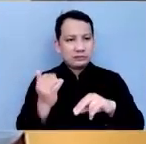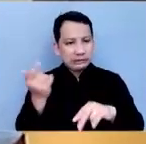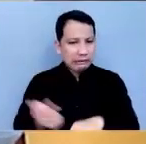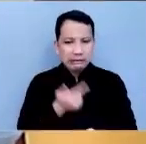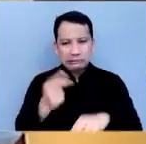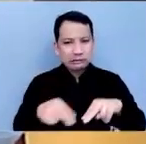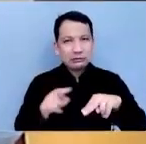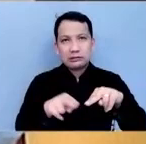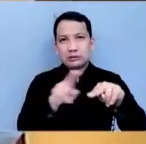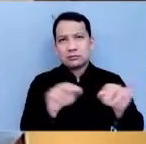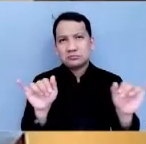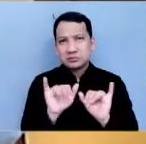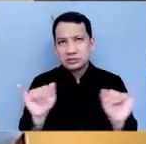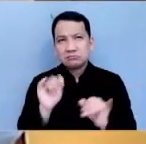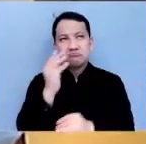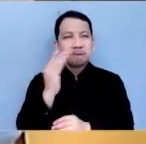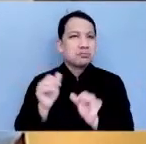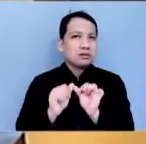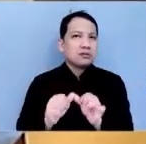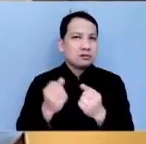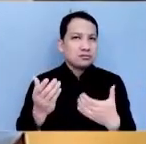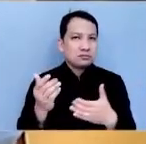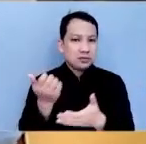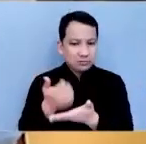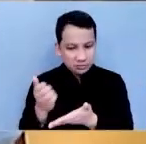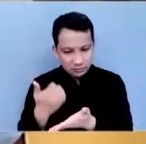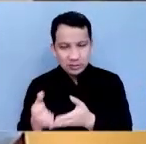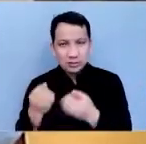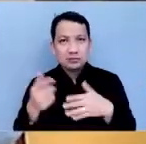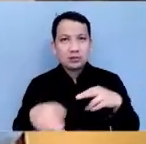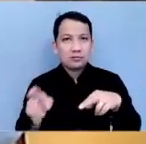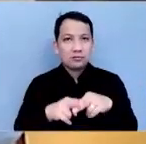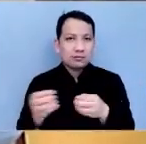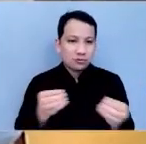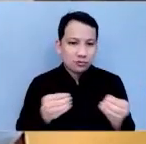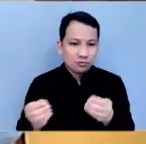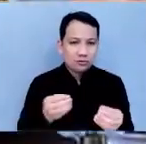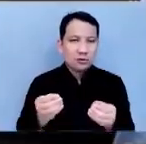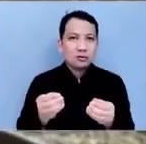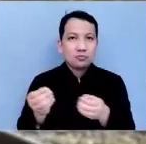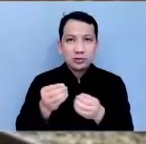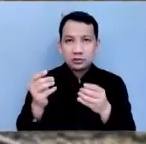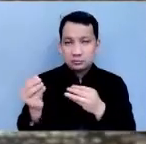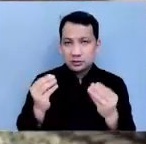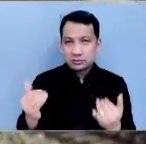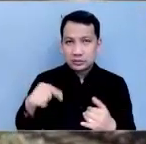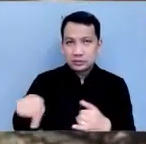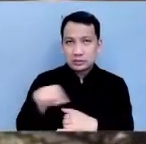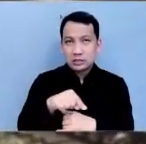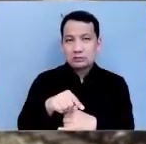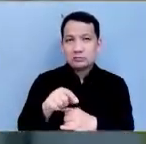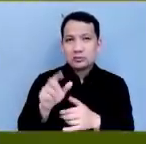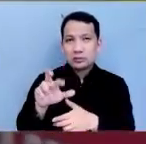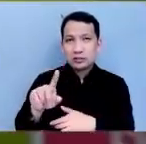So, ganun din. Marami tayong gastusin sa pagpapatakbo at pag-maintain ng ating system. Hindi naman daw